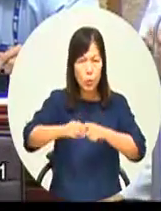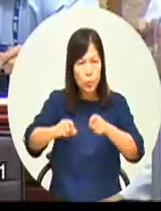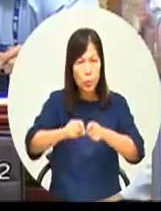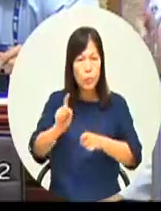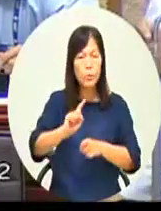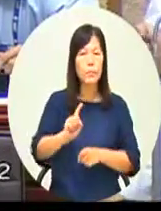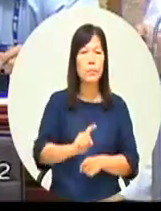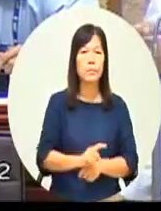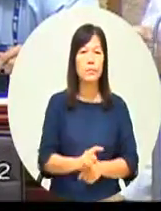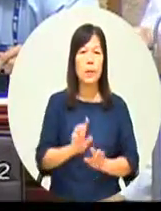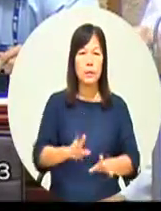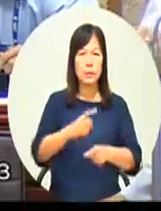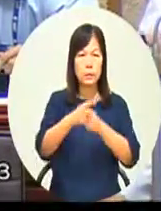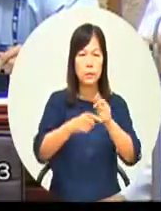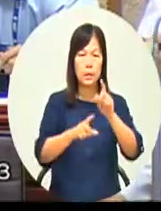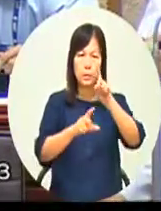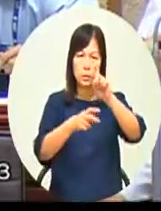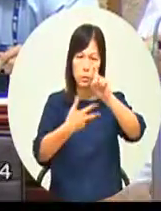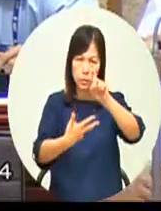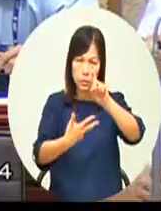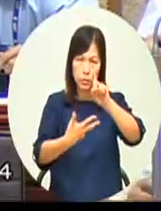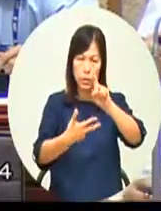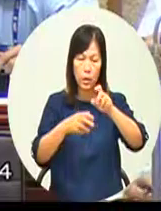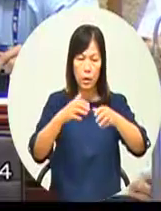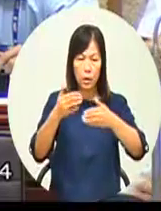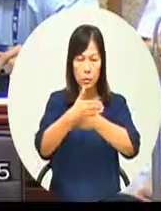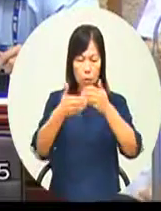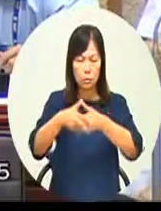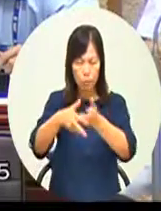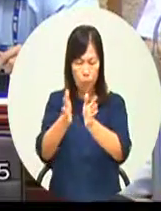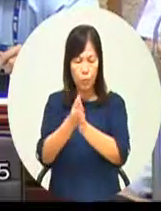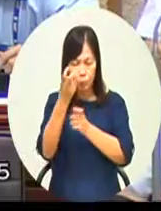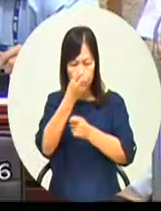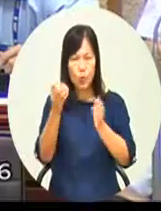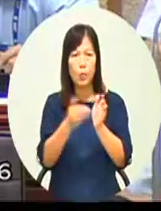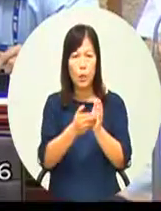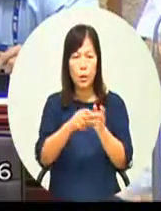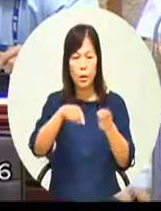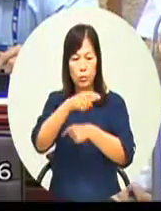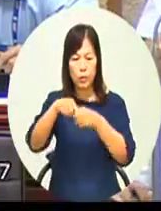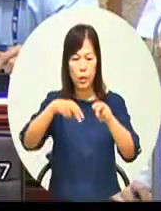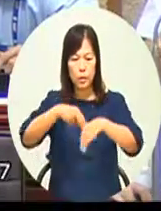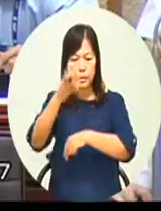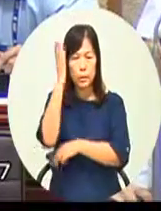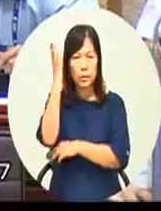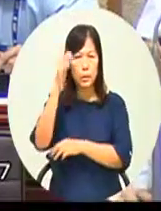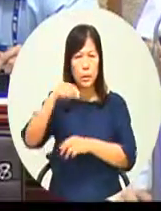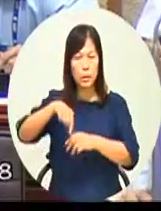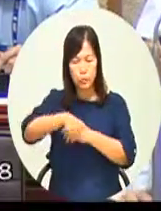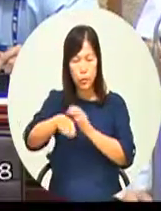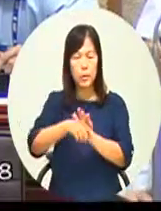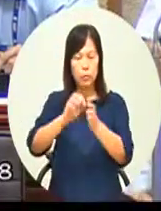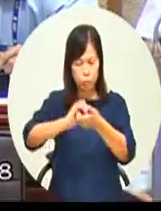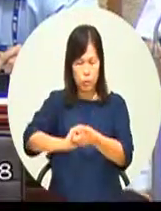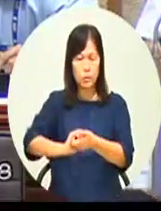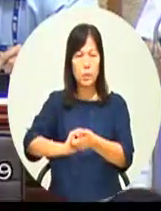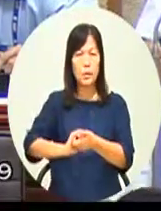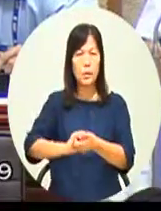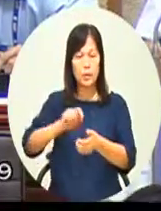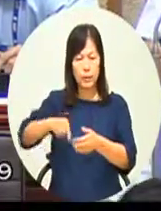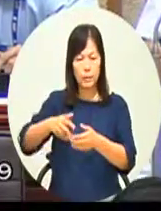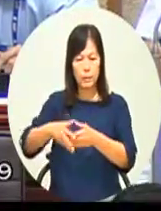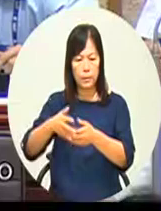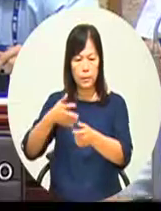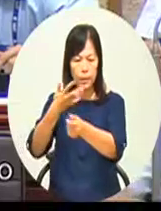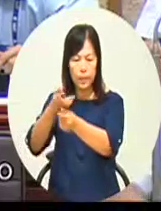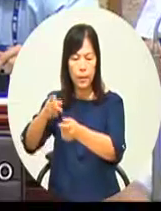在今年的10月7号，交通部已经审完，然后已经转给行政院核定。那所以这一部分必须要经由行